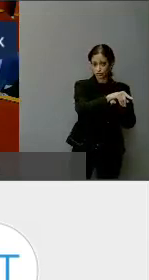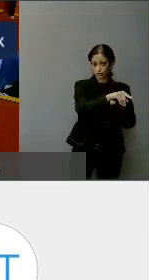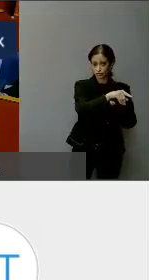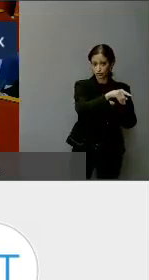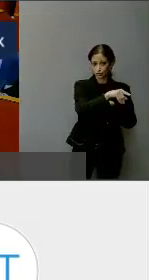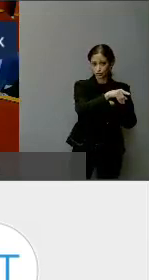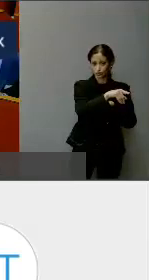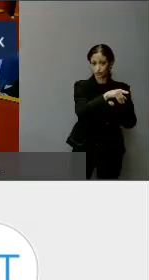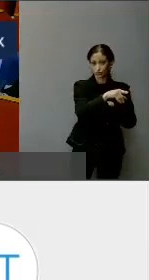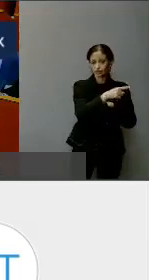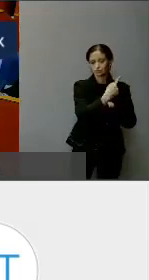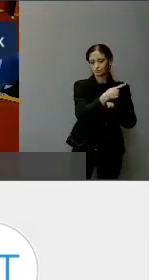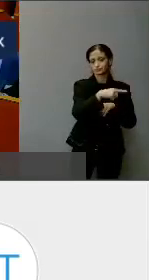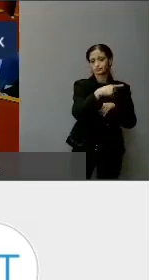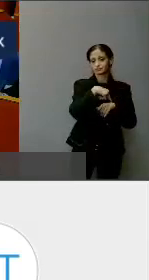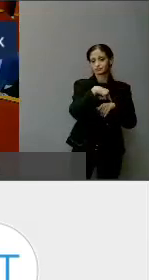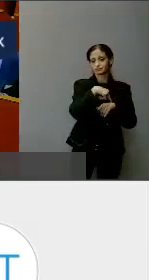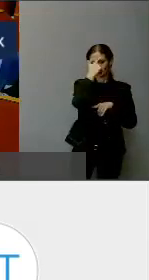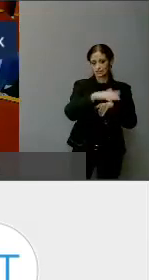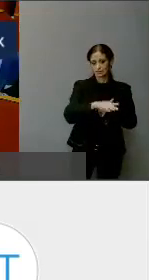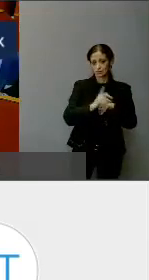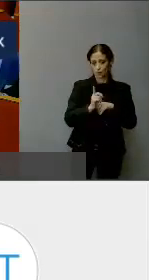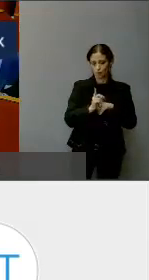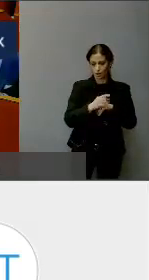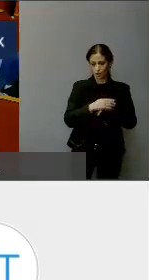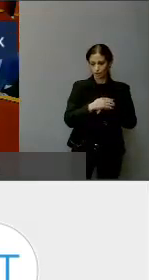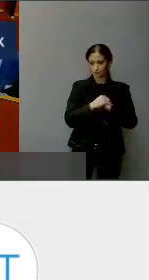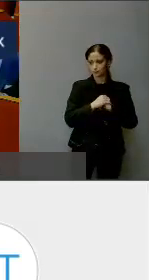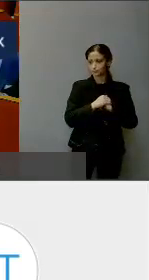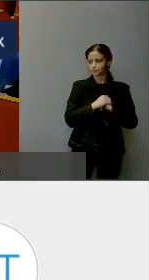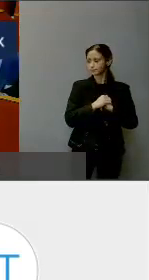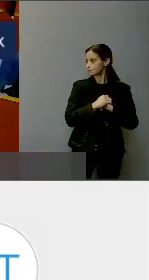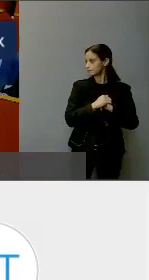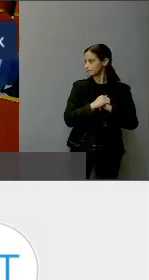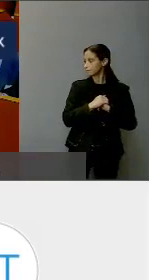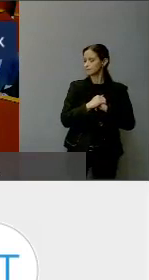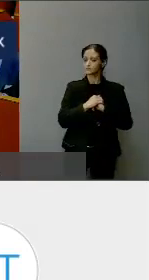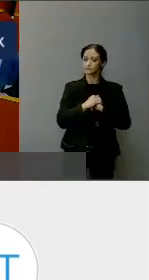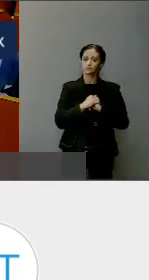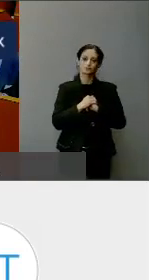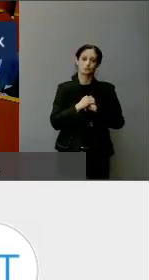che noi sappiamo allora credo che sia sbagliato